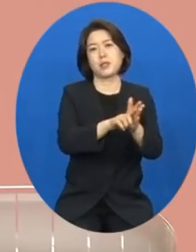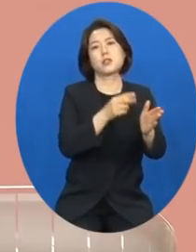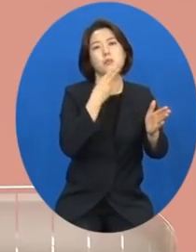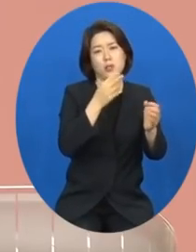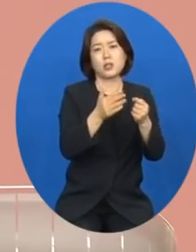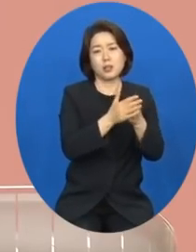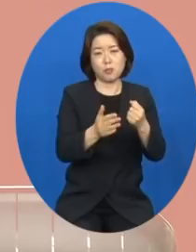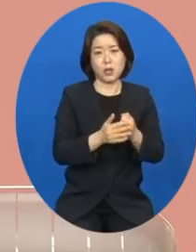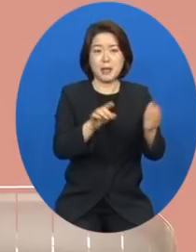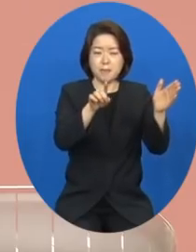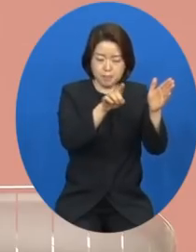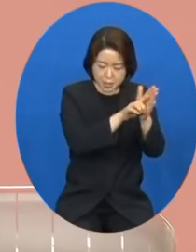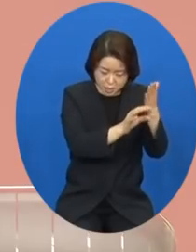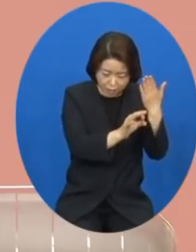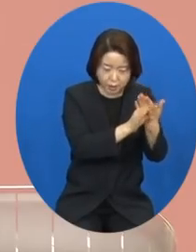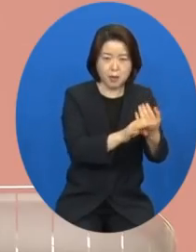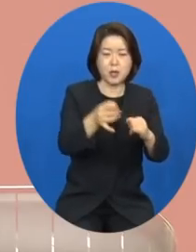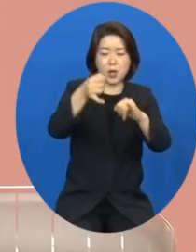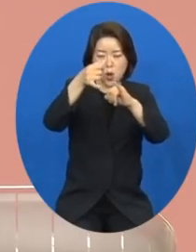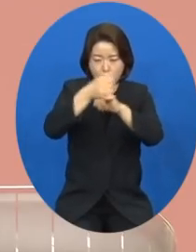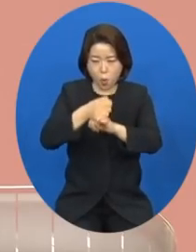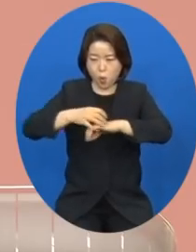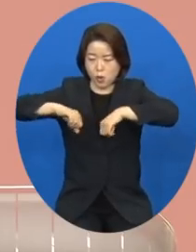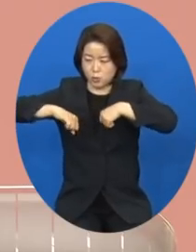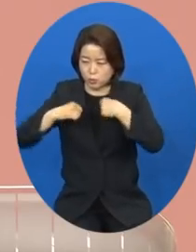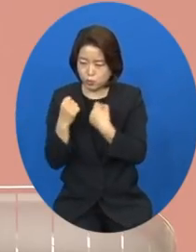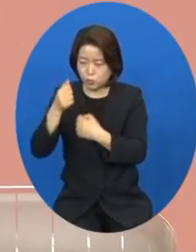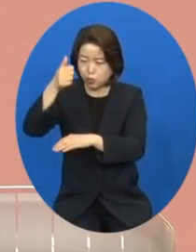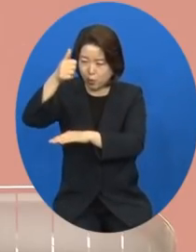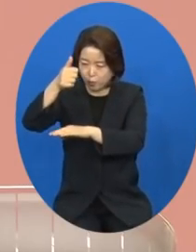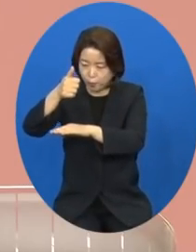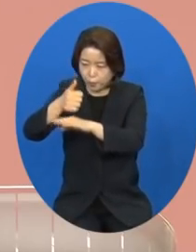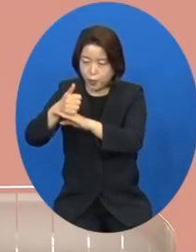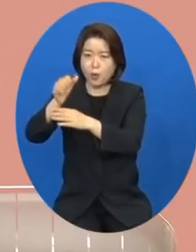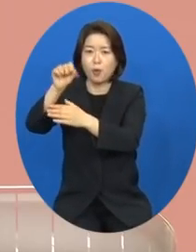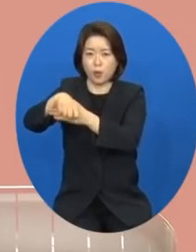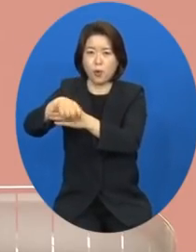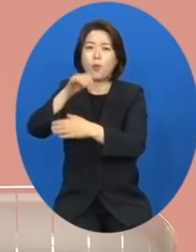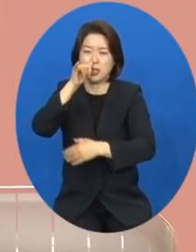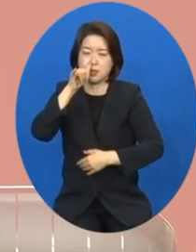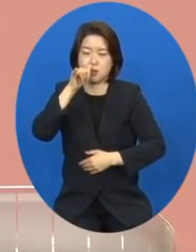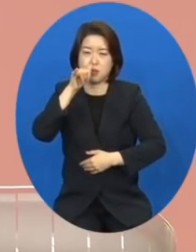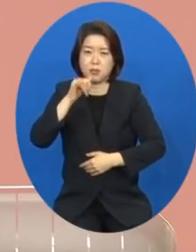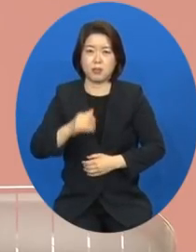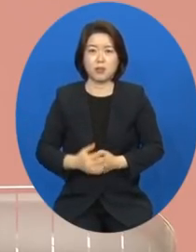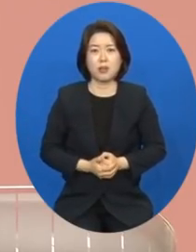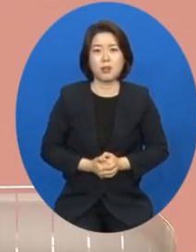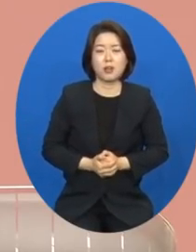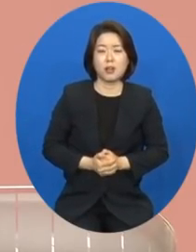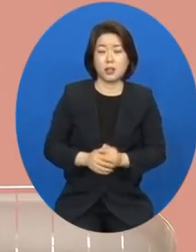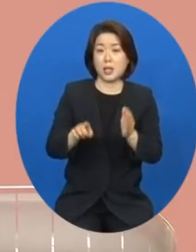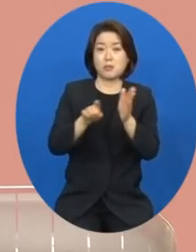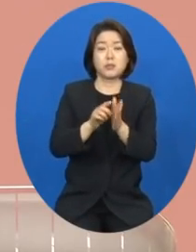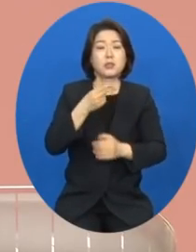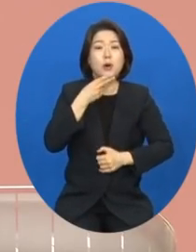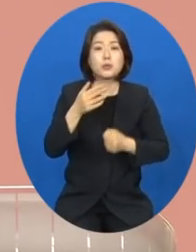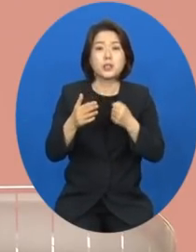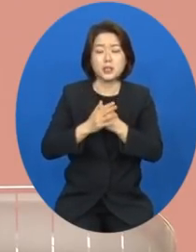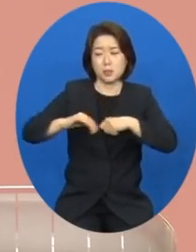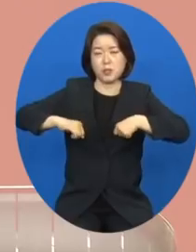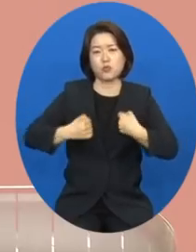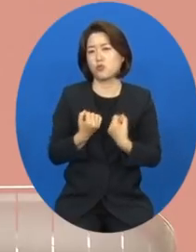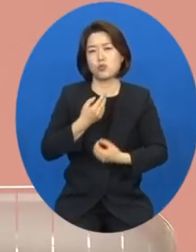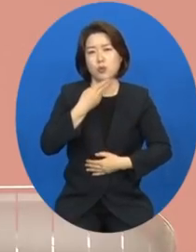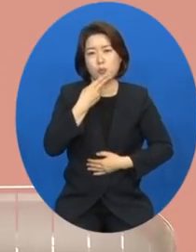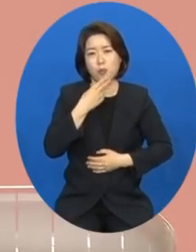믿었다면 반드시 순정의 어떤 행위와 어떤 열매들이 있었을텐데 믿지 않았기 때문에 순종하지 않은